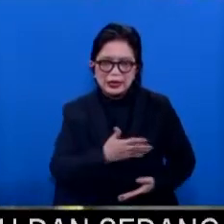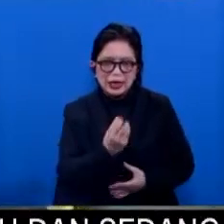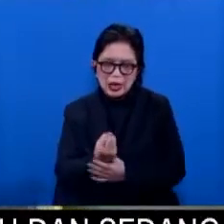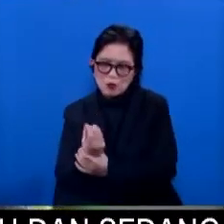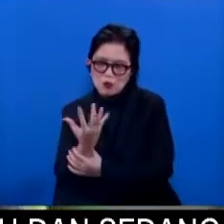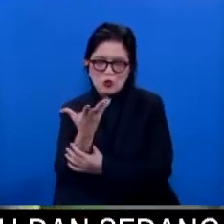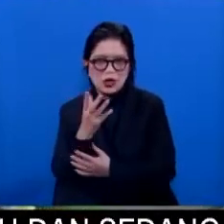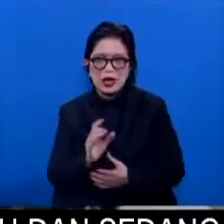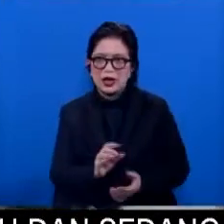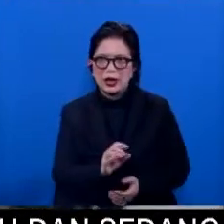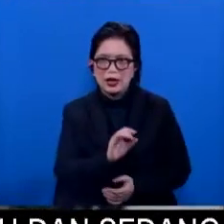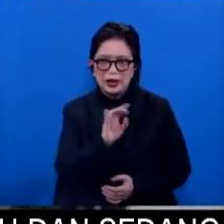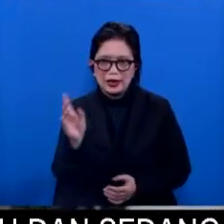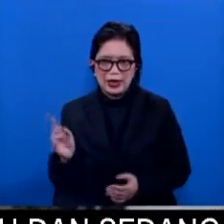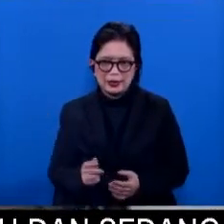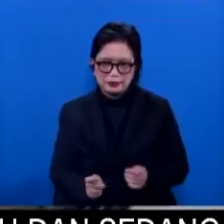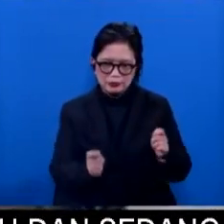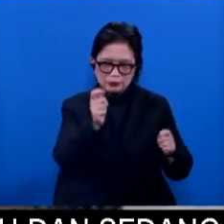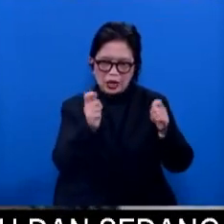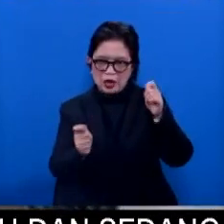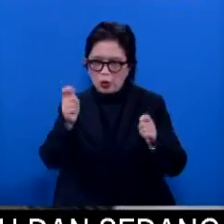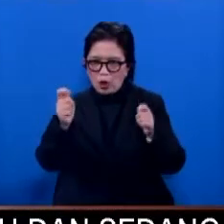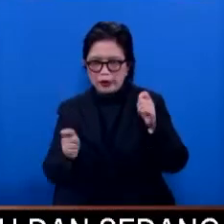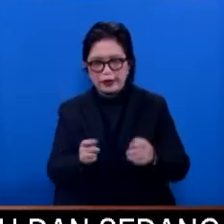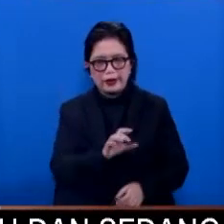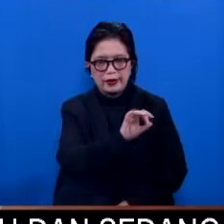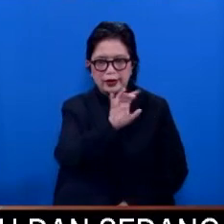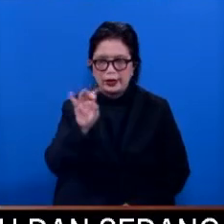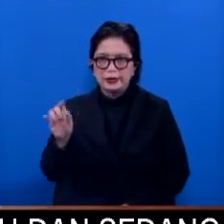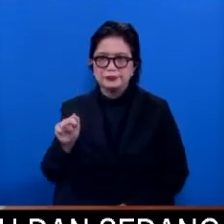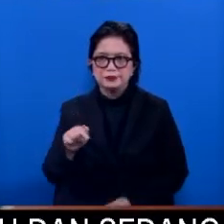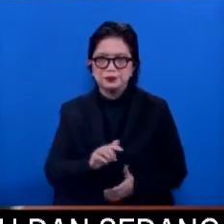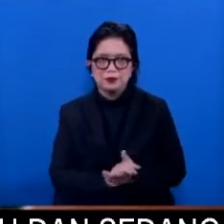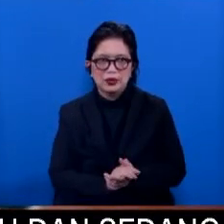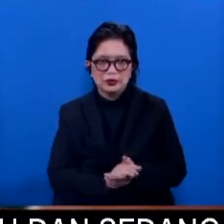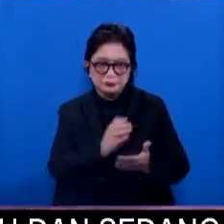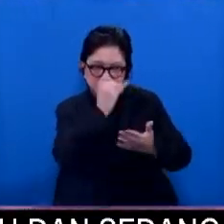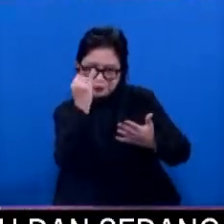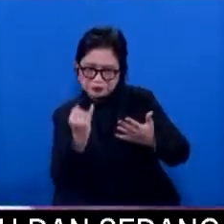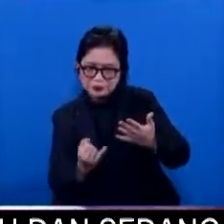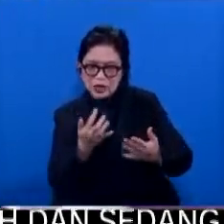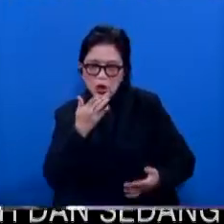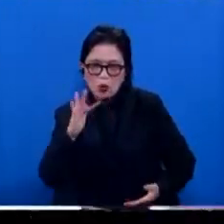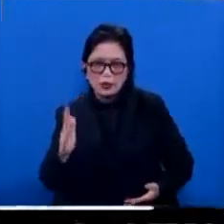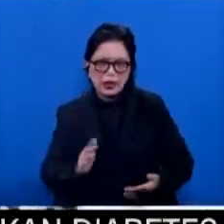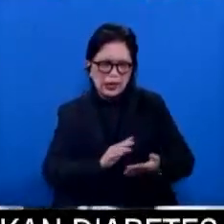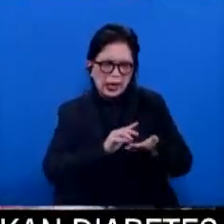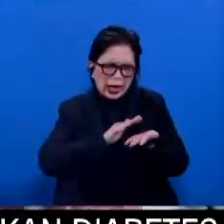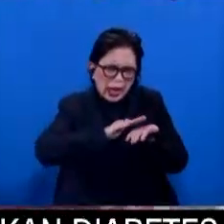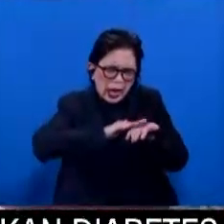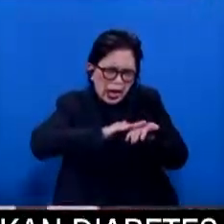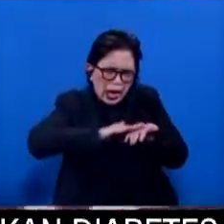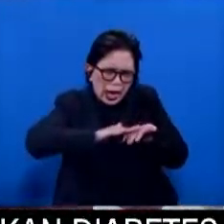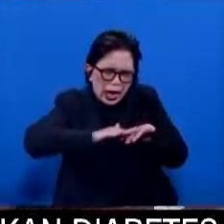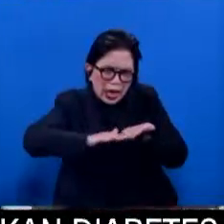hingga gambar tokoh dan pewayangan ada di galeri ini. Setiap guratan gambar hingga pewarnaan sangat halus menjadikan batik